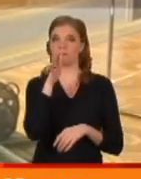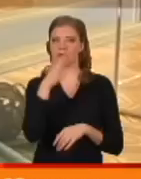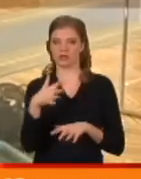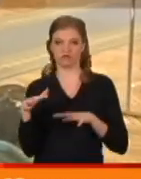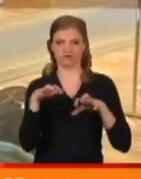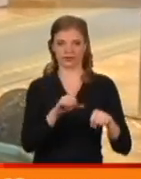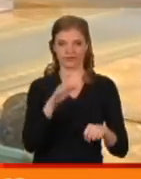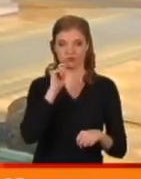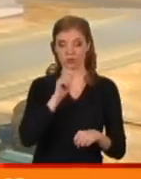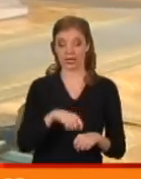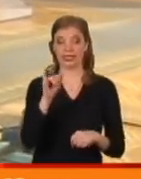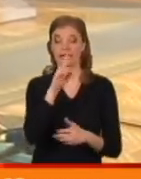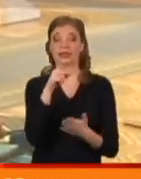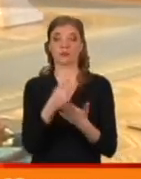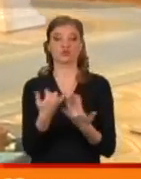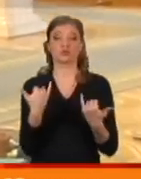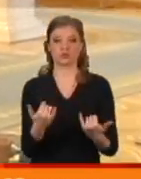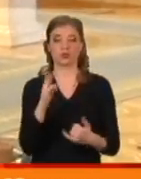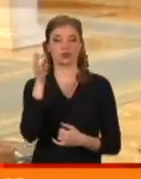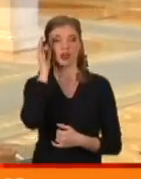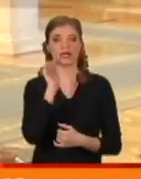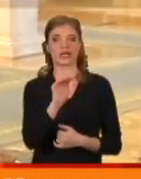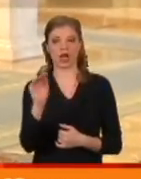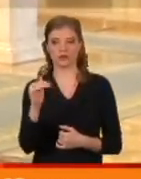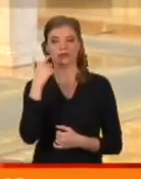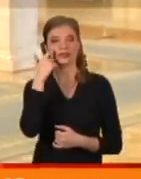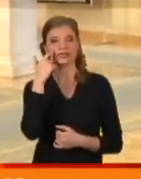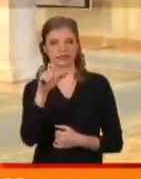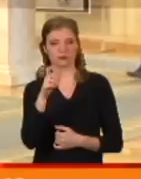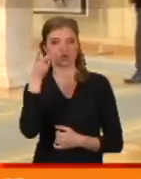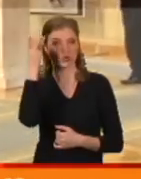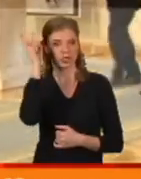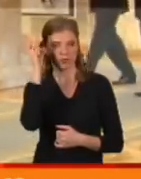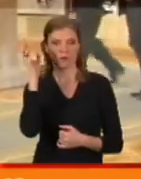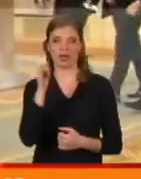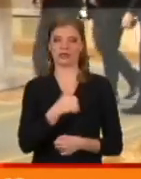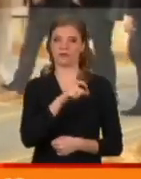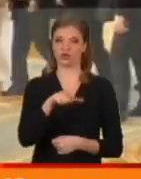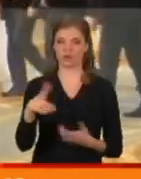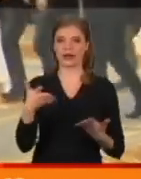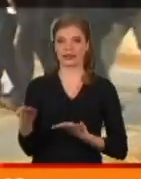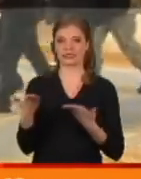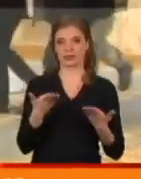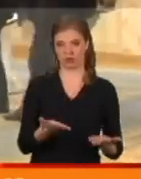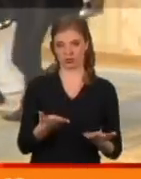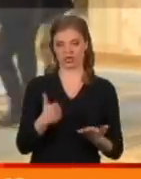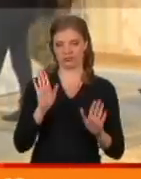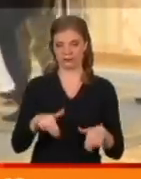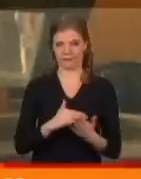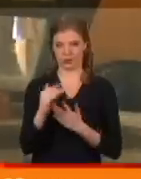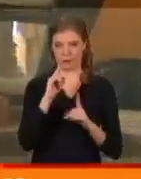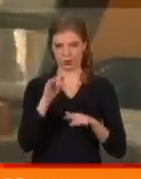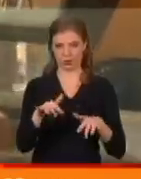Росії в Україні. І демонструється вона сьогодні як нагадування здебільшого дипломатам і військовим, яких запросили у Верховну